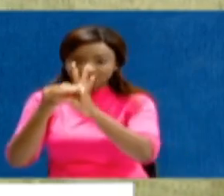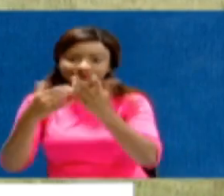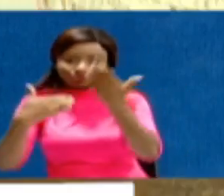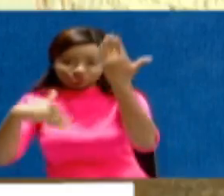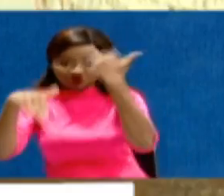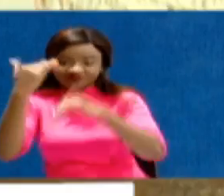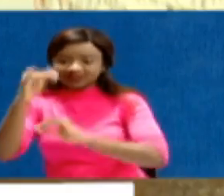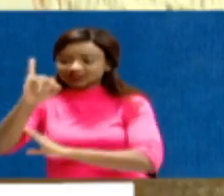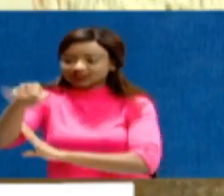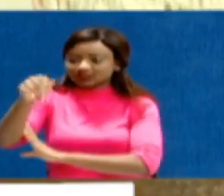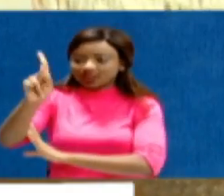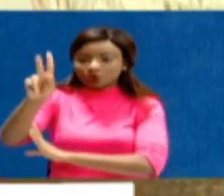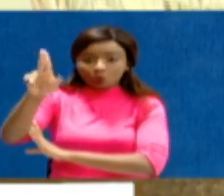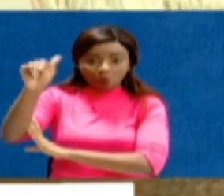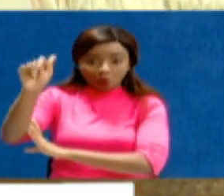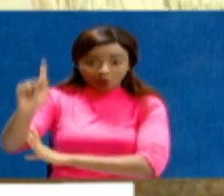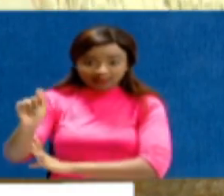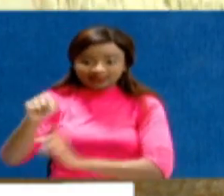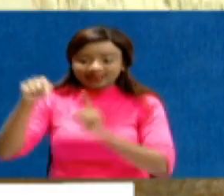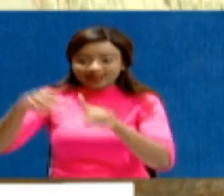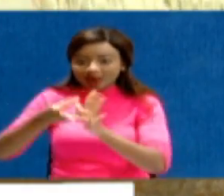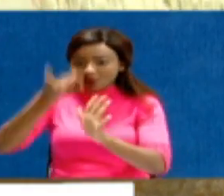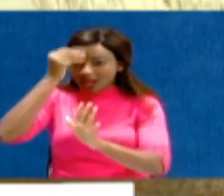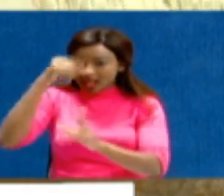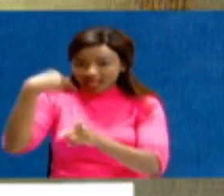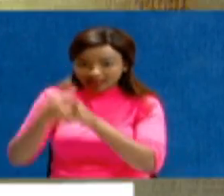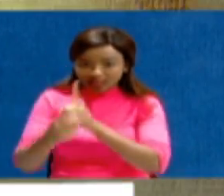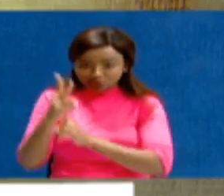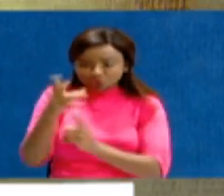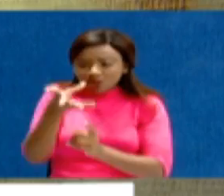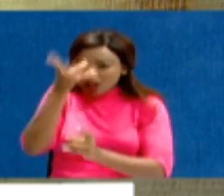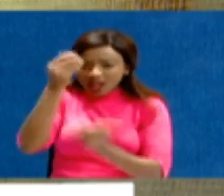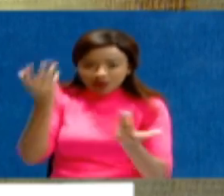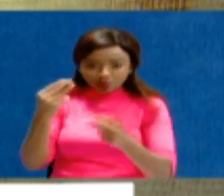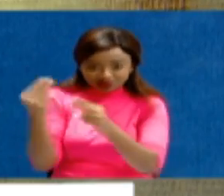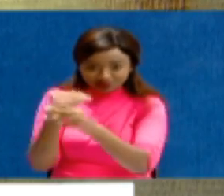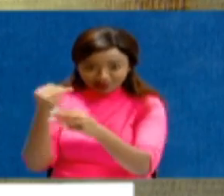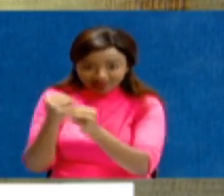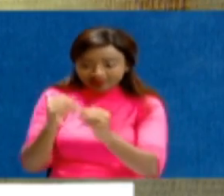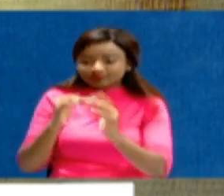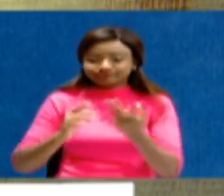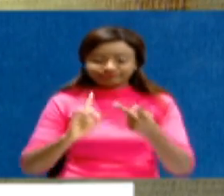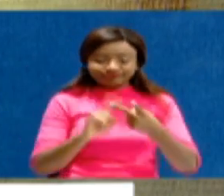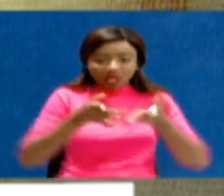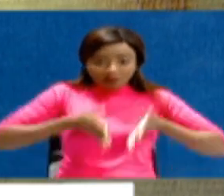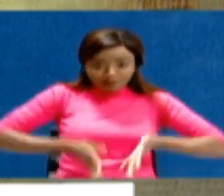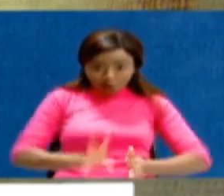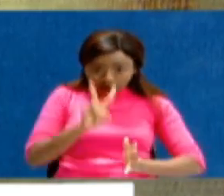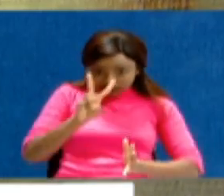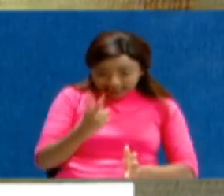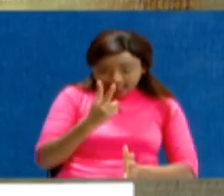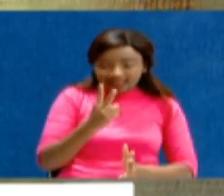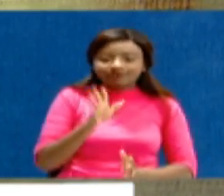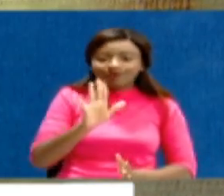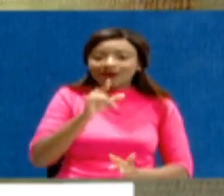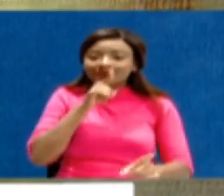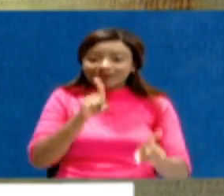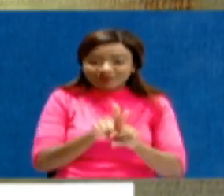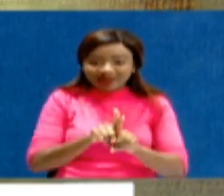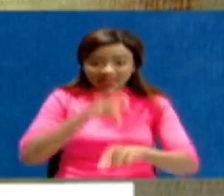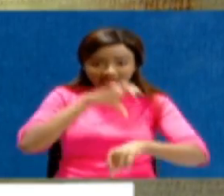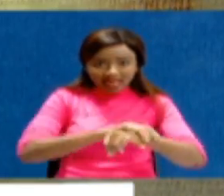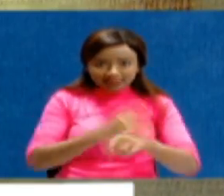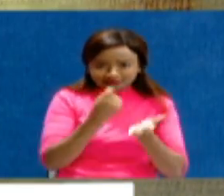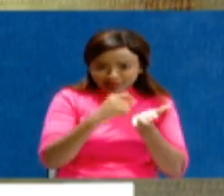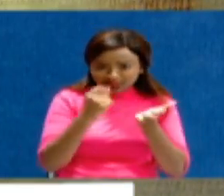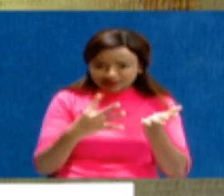katika mwaka wa pili anaposomea hisabati. Nduguye anayemfuata Eric Otoma alizoa alama 400 KCPE na sasa ni mtainiwa